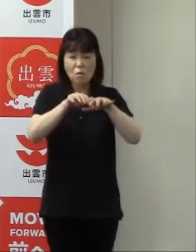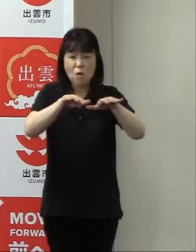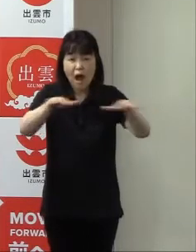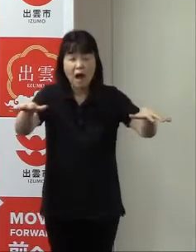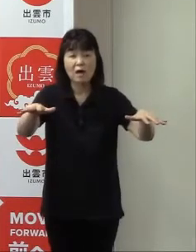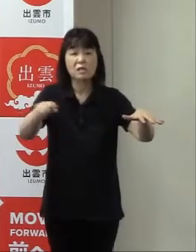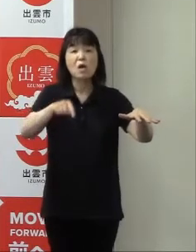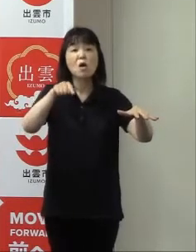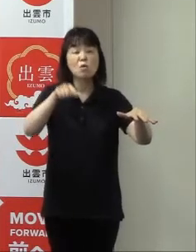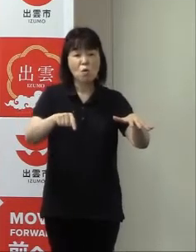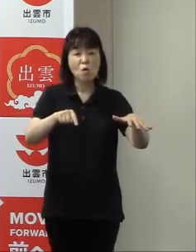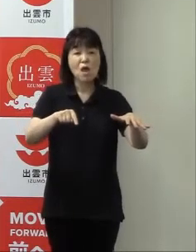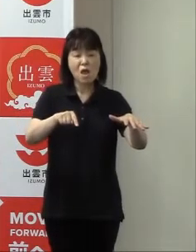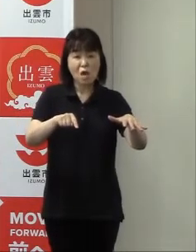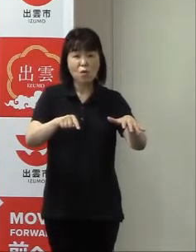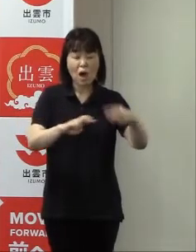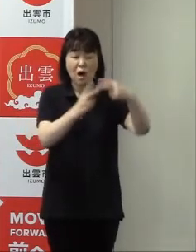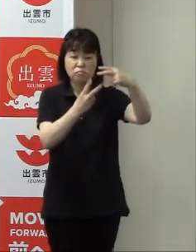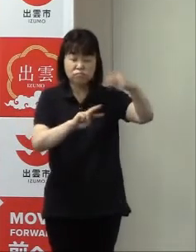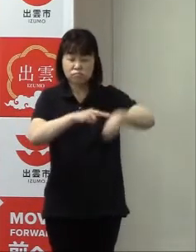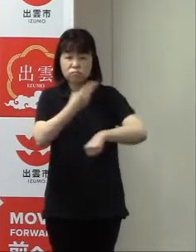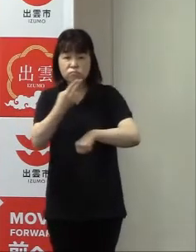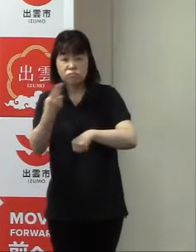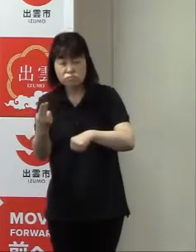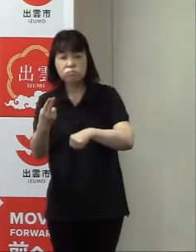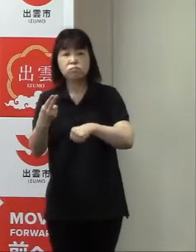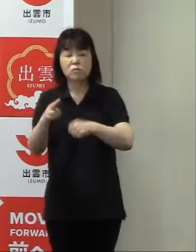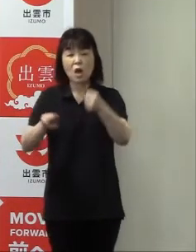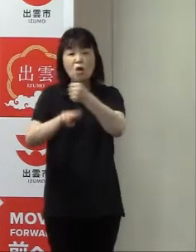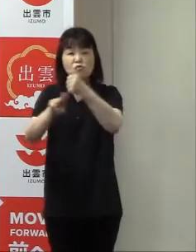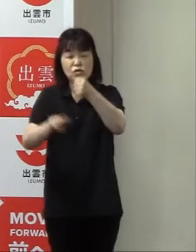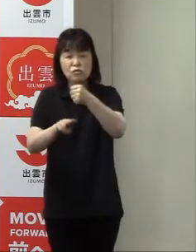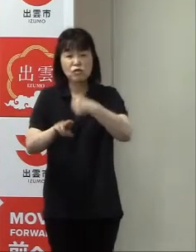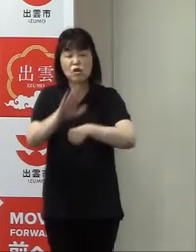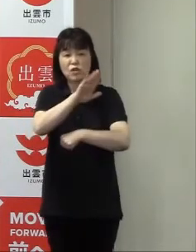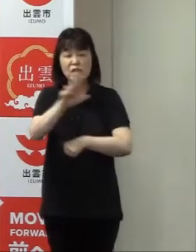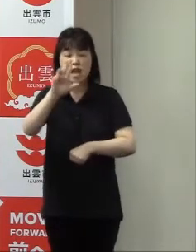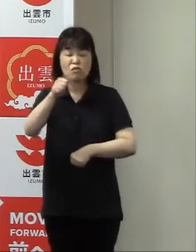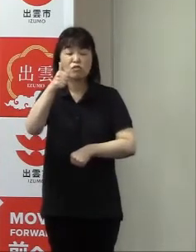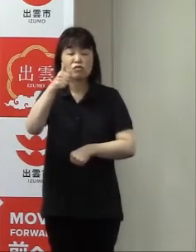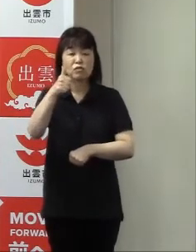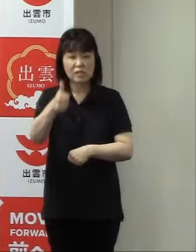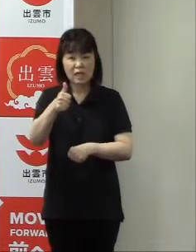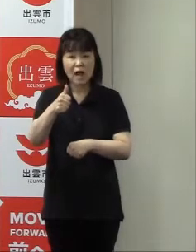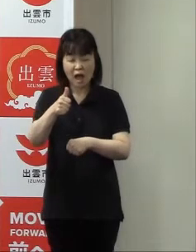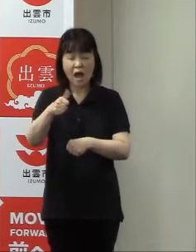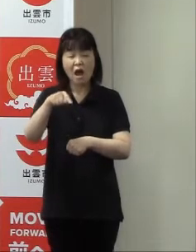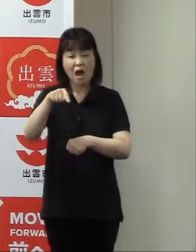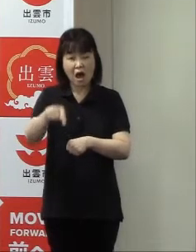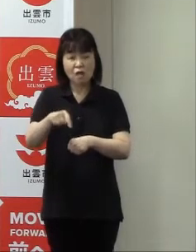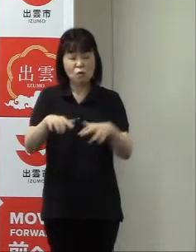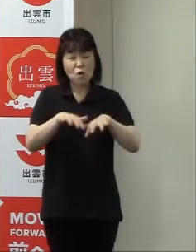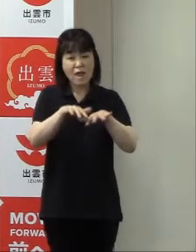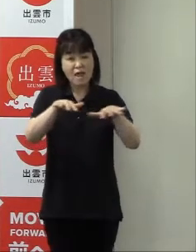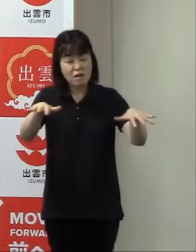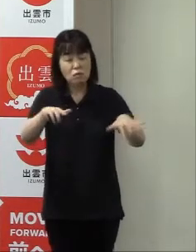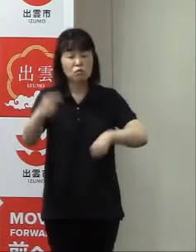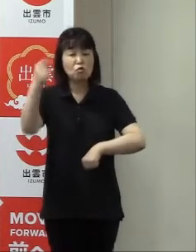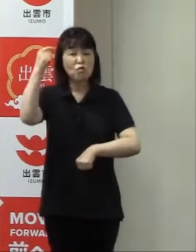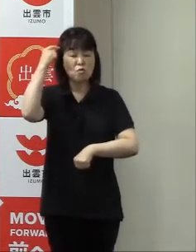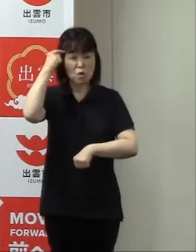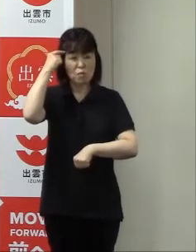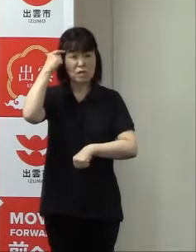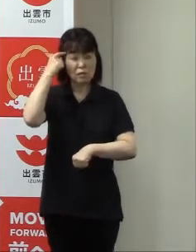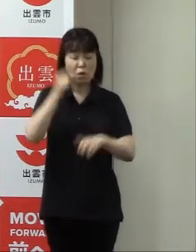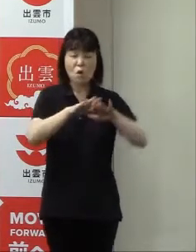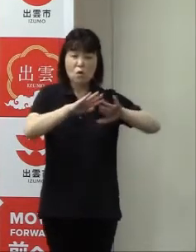の置き換わりの影響もありますが、家庭内での感染とともに子どもへの感染などこれまでとは明らかに